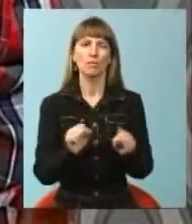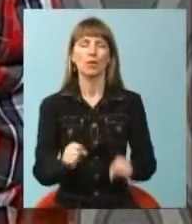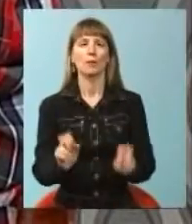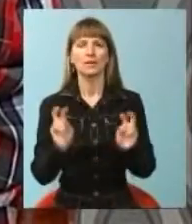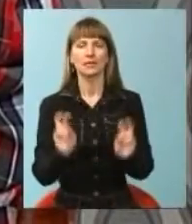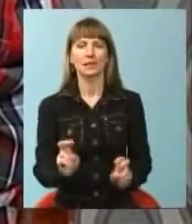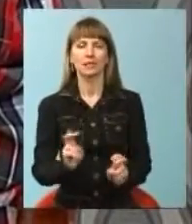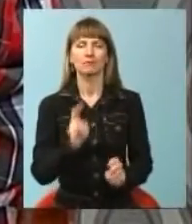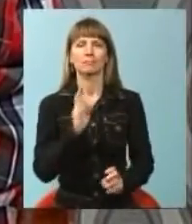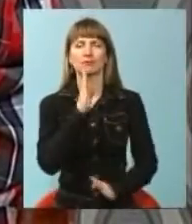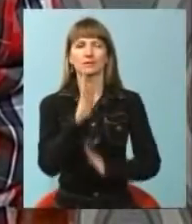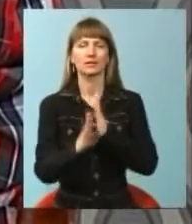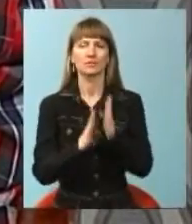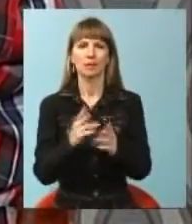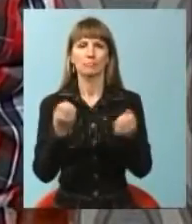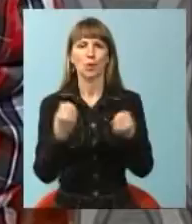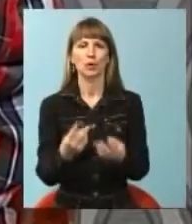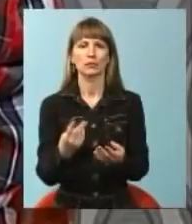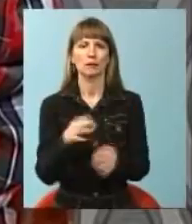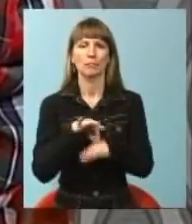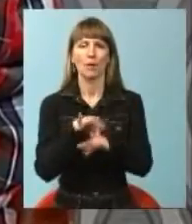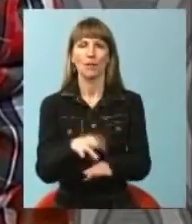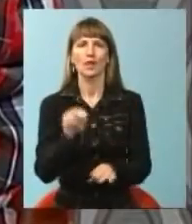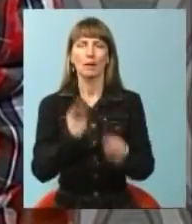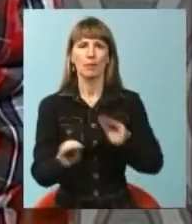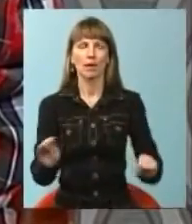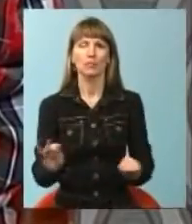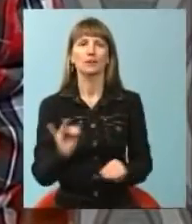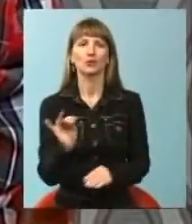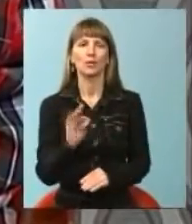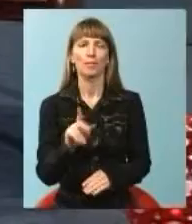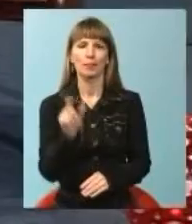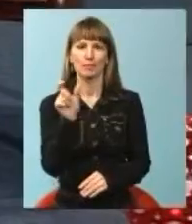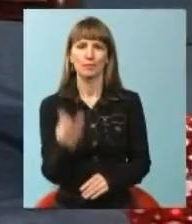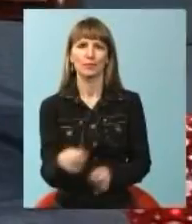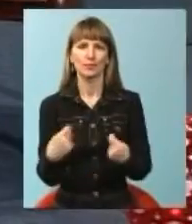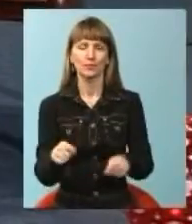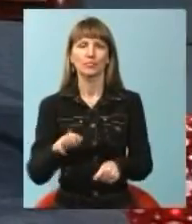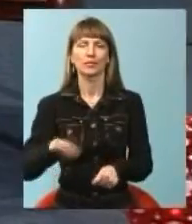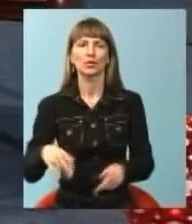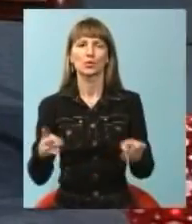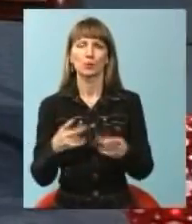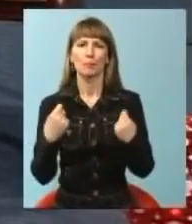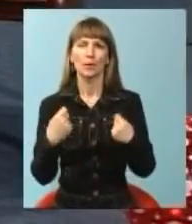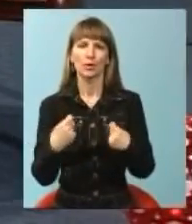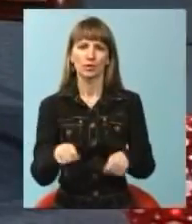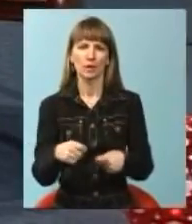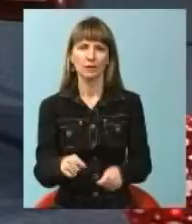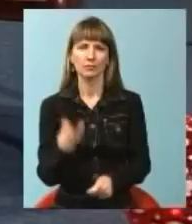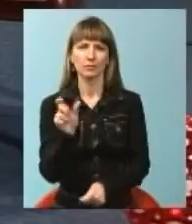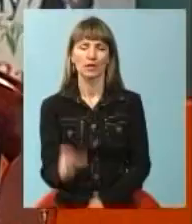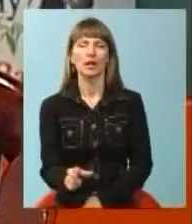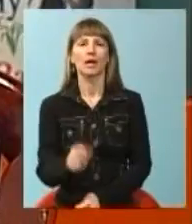посидіти, і цілий день вони просто проводять на меблях. Ну і щоб продати такі меблі, потрібно потім постаратись продавцям. А до речі,